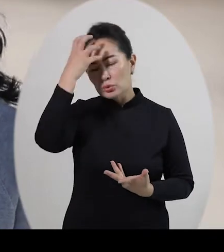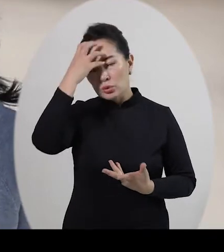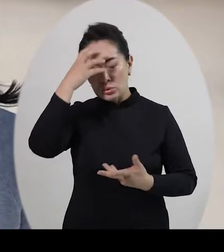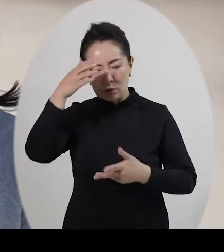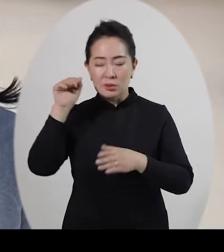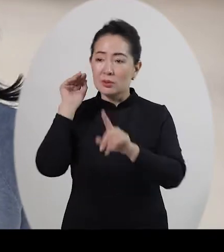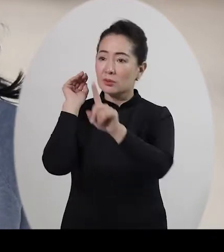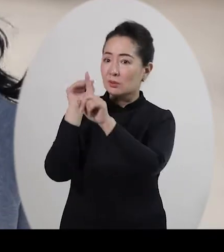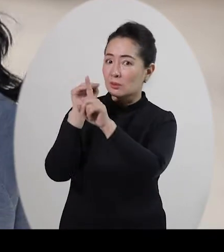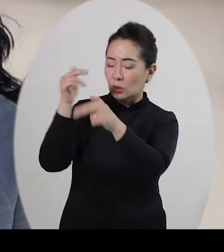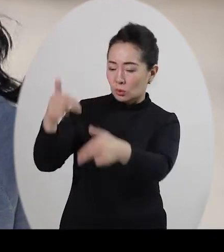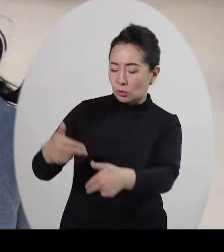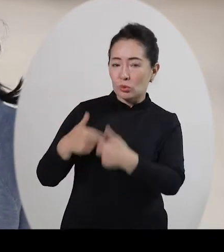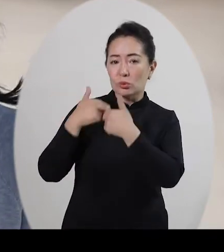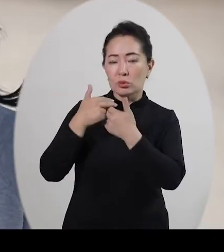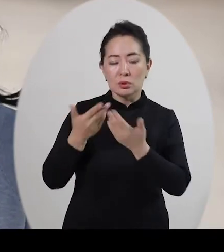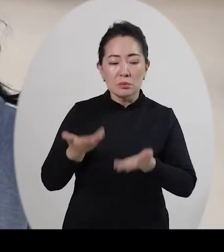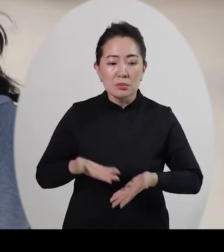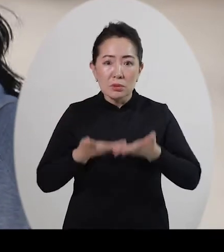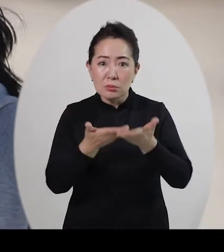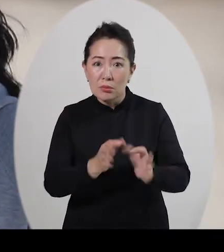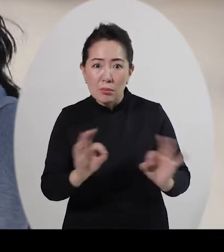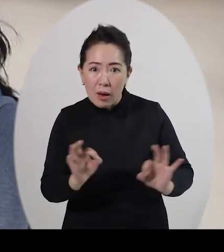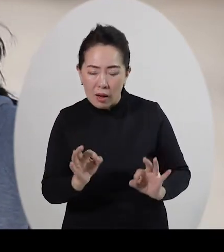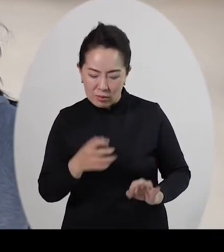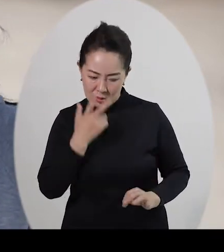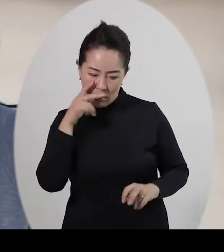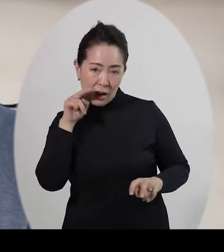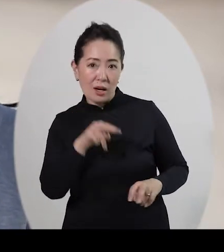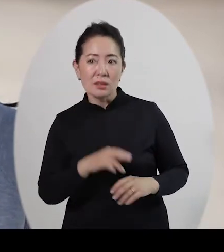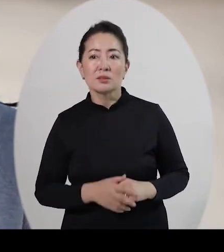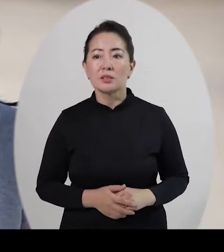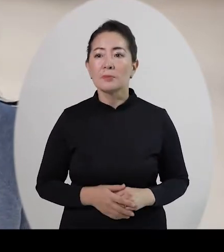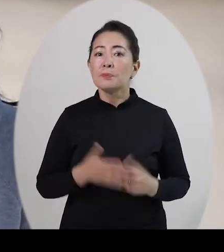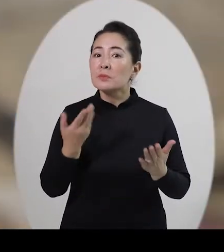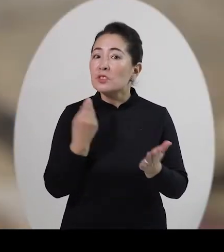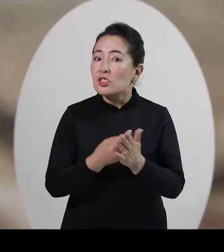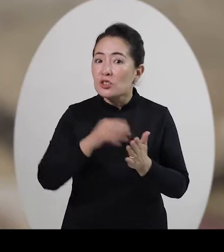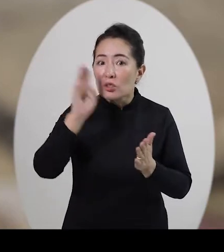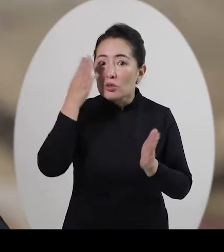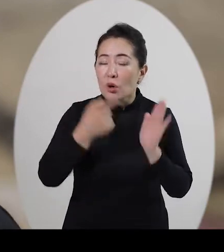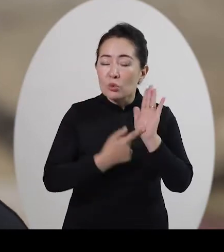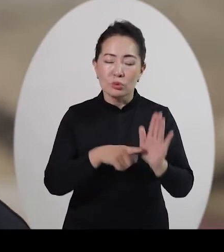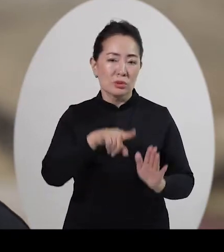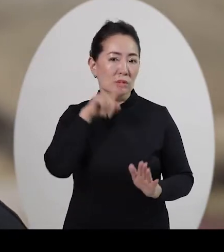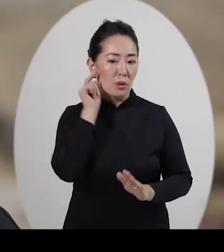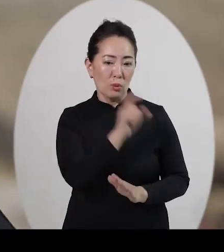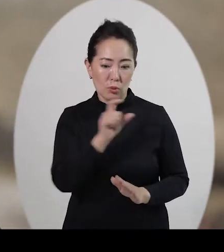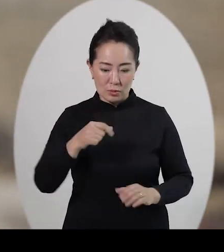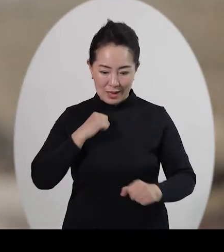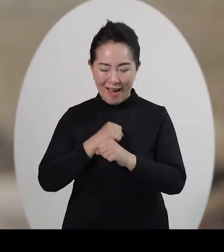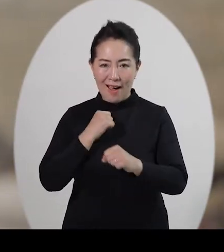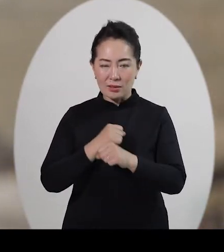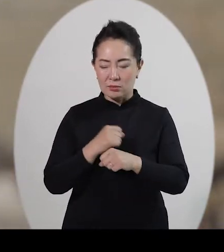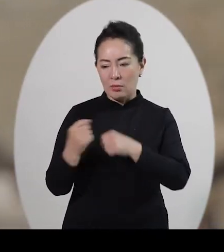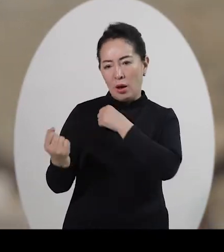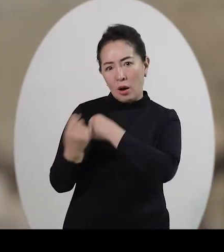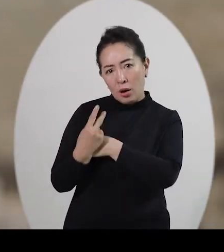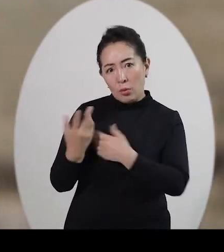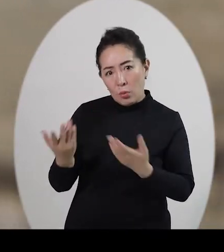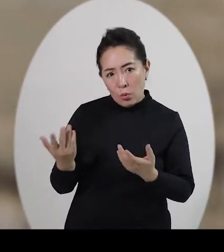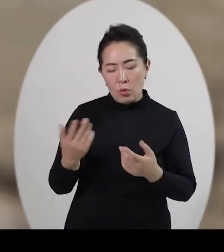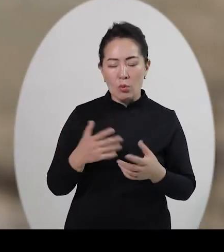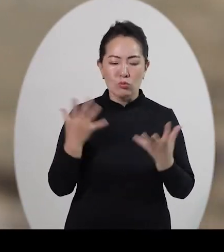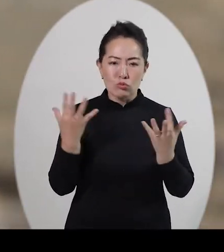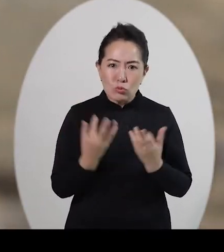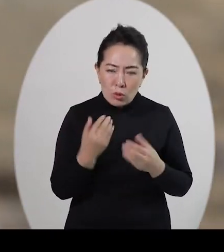дээр төр засгаас шаарлагтай тусламж дэмжлэг үзүүлэхгүй байгаа нь харагдсан. За үүний тод шиг бол залуу хүмүүс ажлынхаа